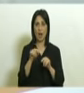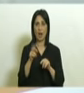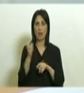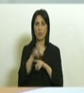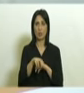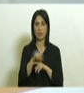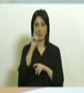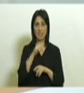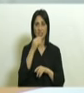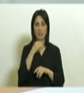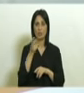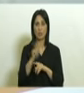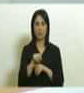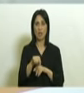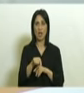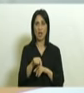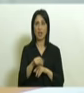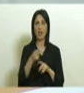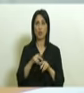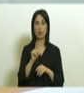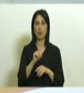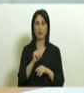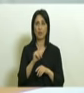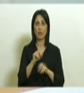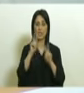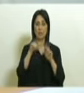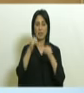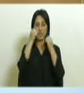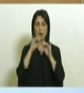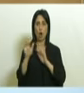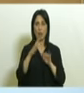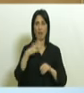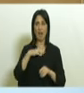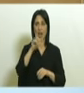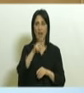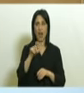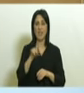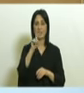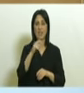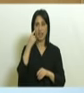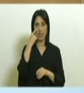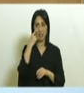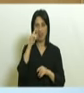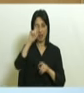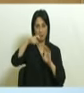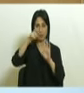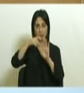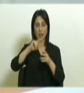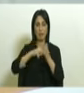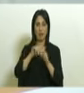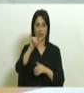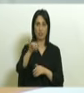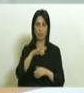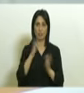მობრძანდით? იცით რისთვის მობრძანდით? იმიტომ რომ სპეცოპერაცია და ქართველი ხალხისთვის თვალების დათხრა დაგეგმათ აქ